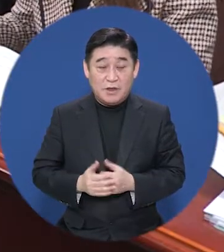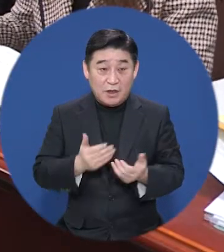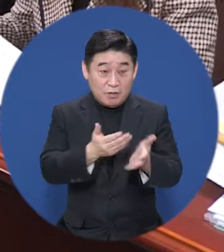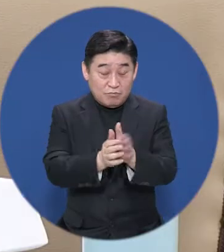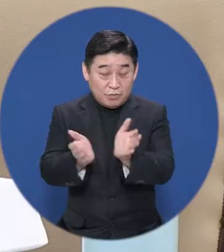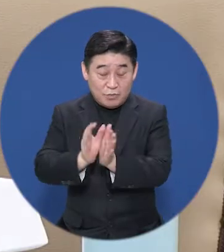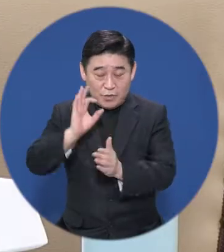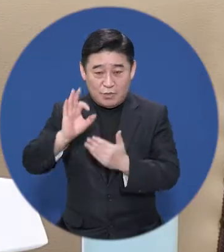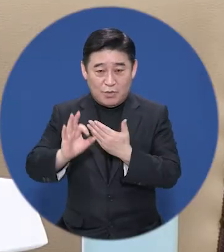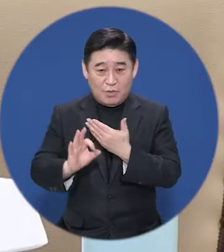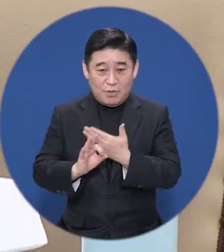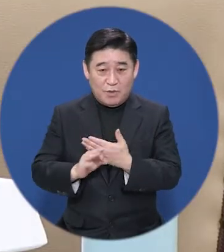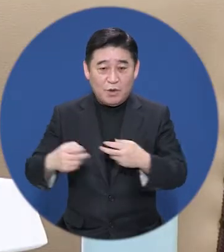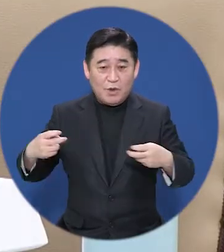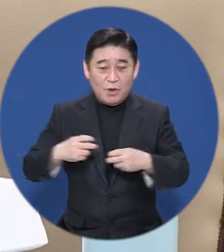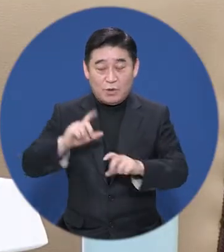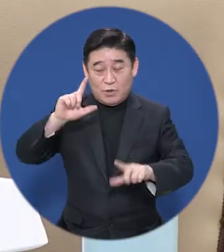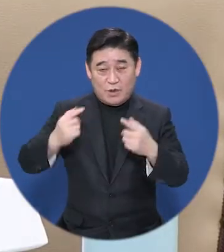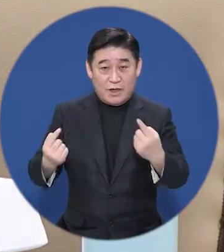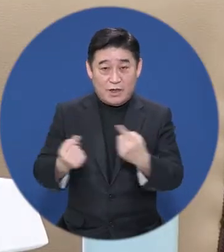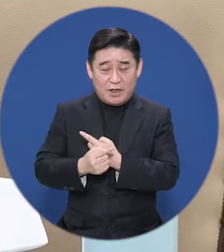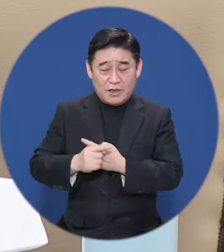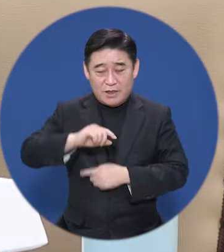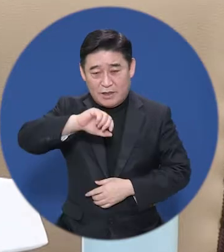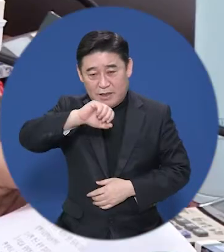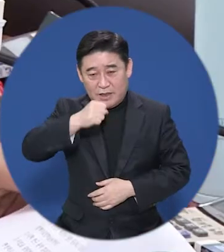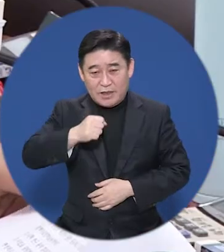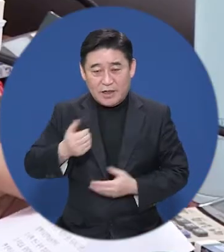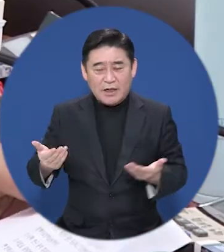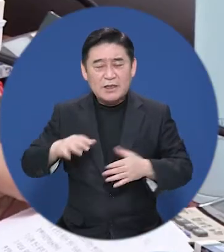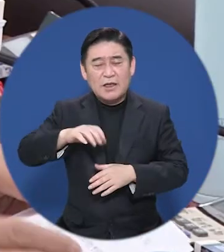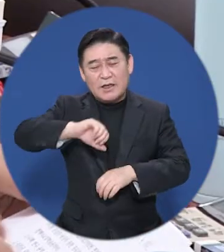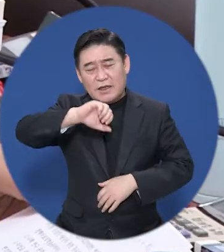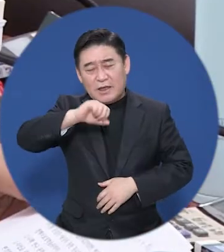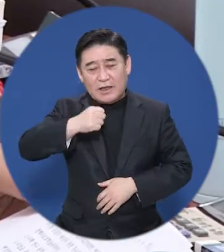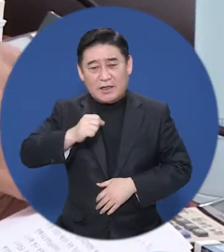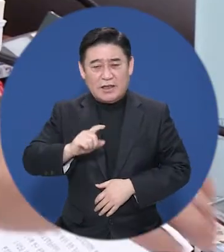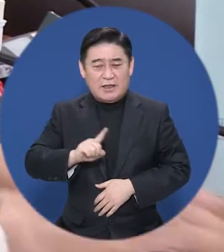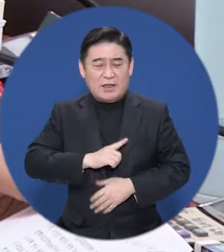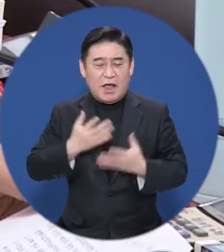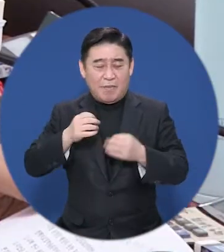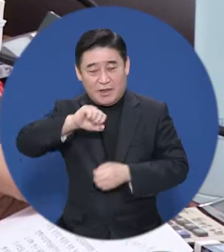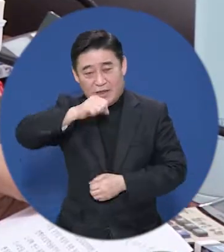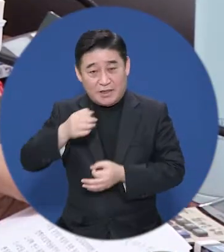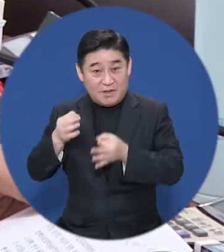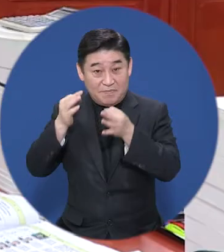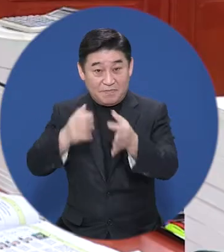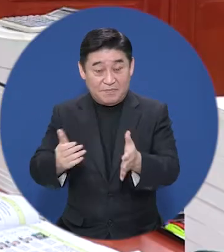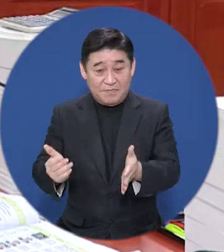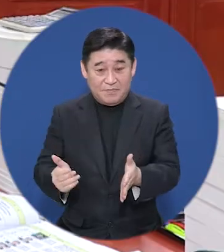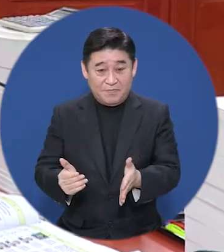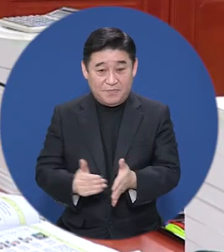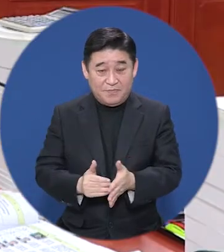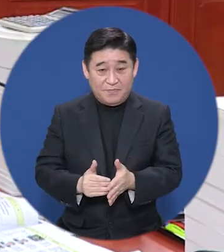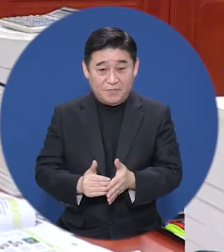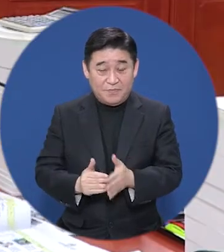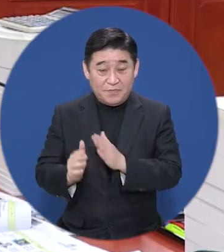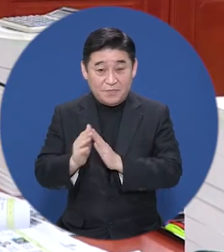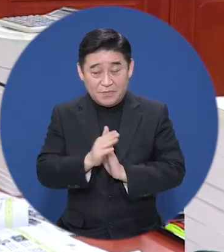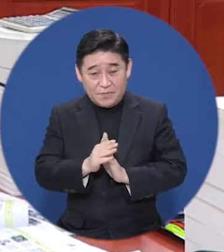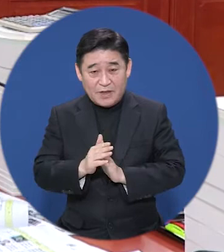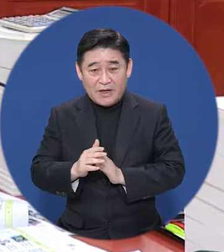부문별로 살펴보면 교통체계 개선 분야 예산과 일자리 예산에 가장 많은 예산이 투입되었으며